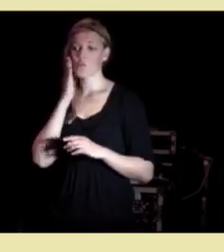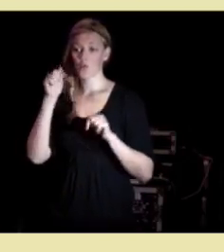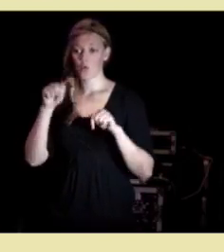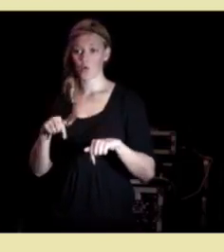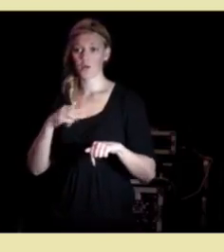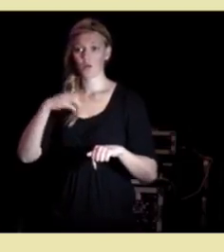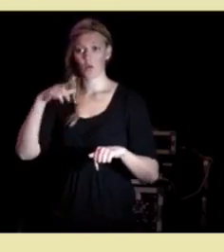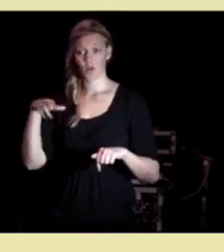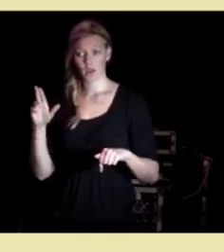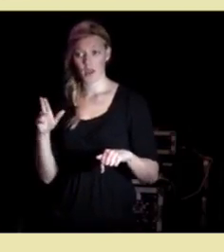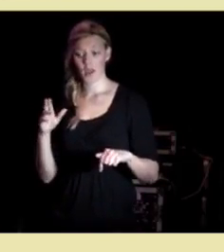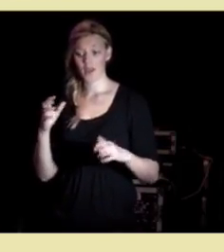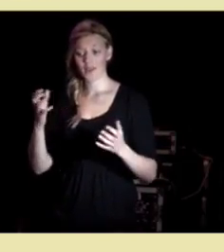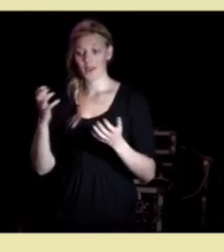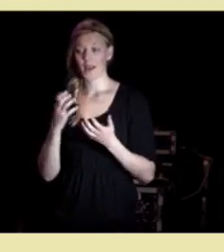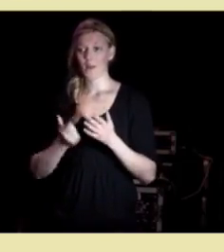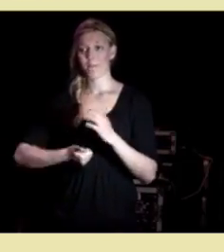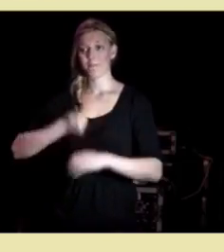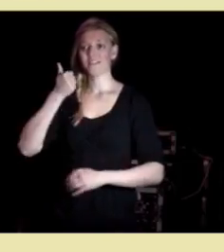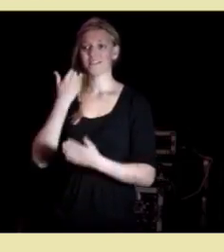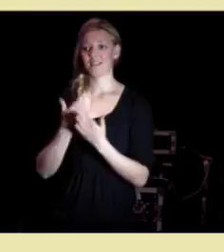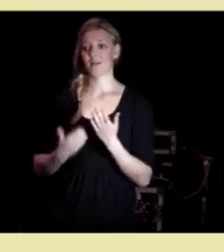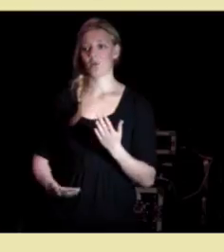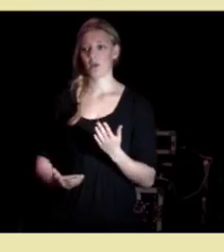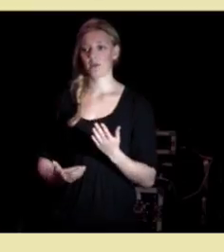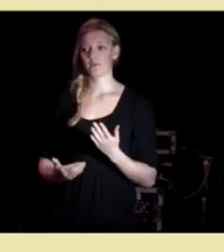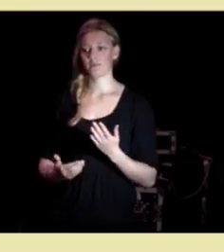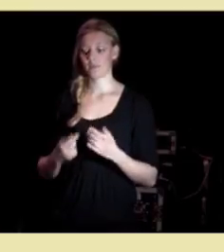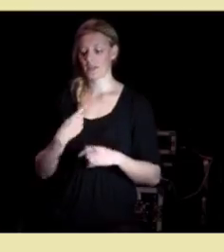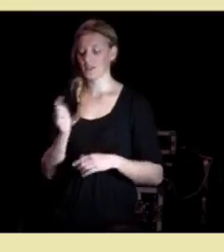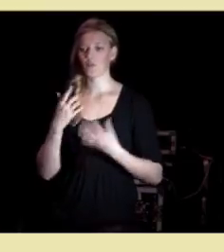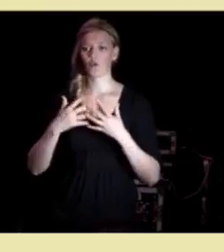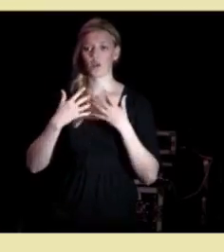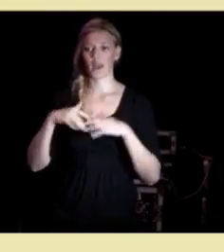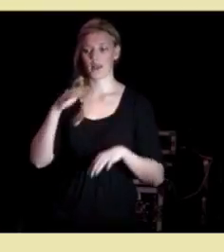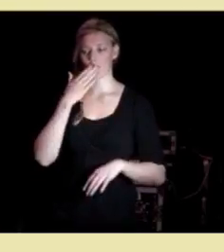ha tilgang på det beste tilbudet, det som virker godt.